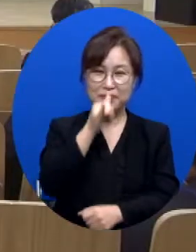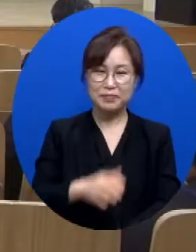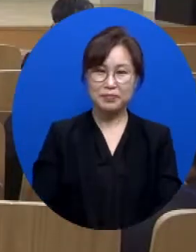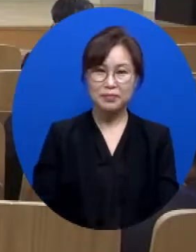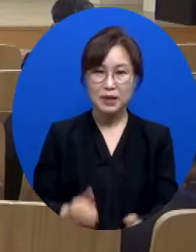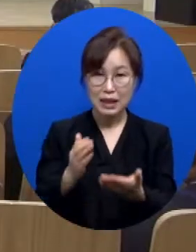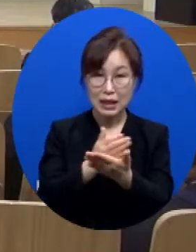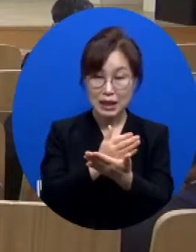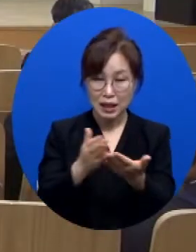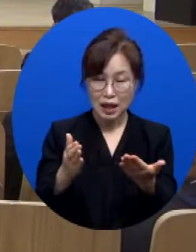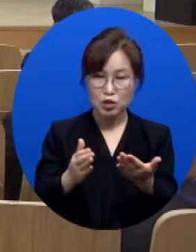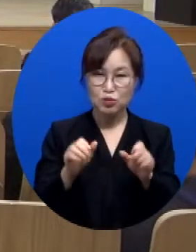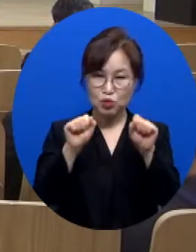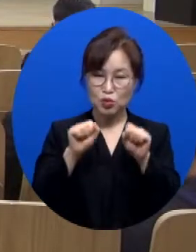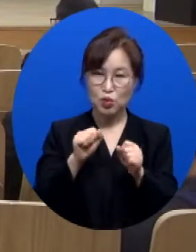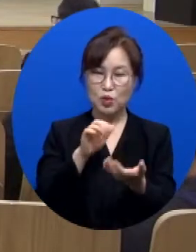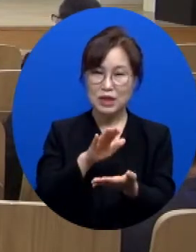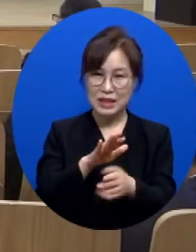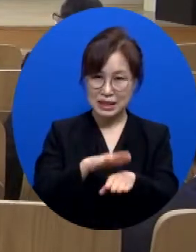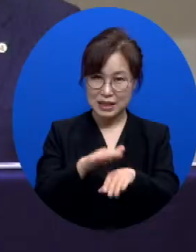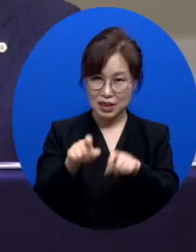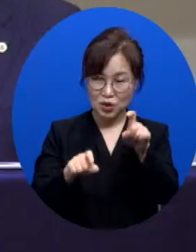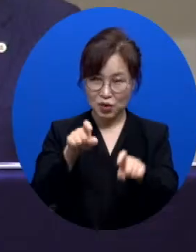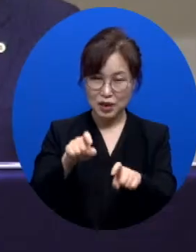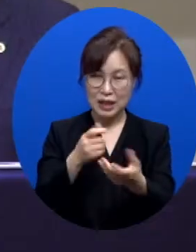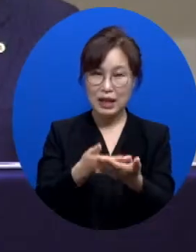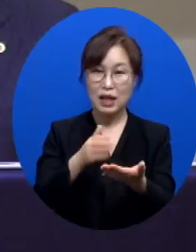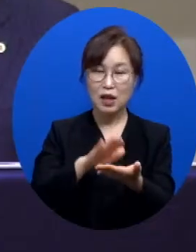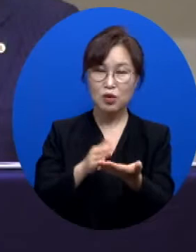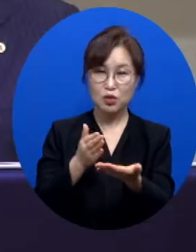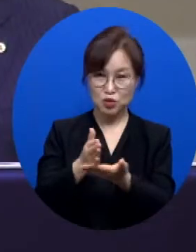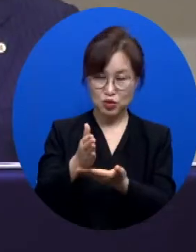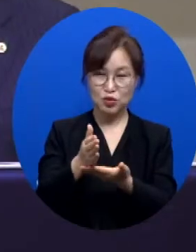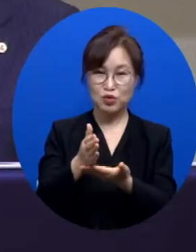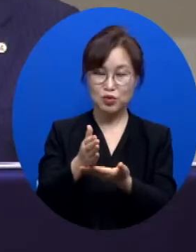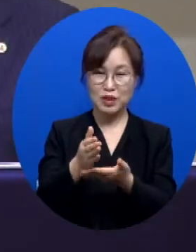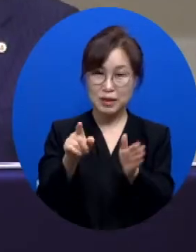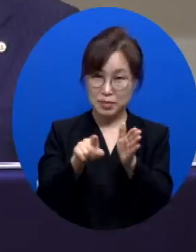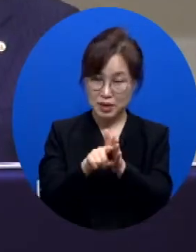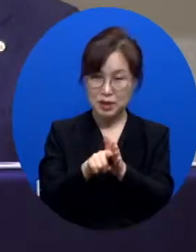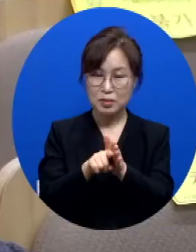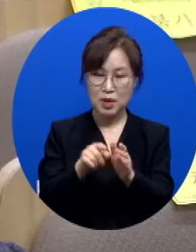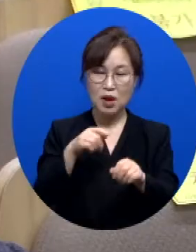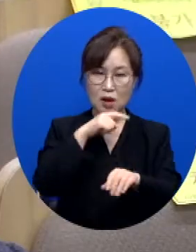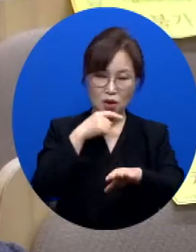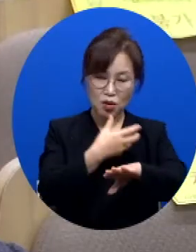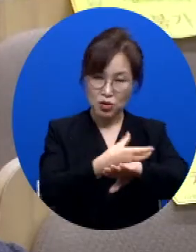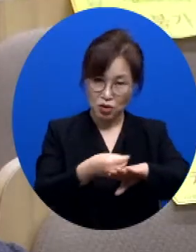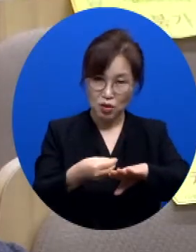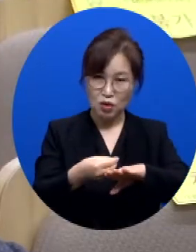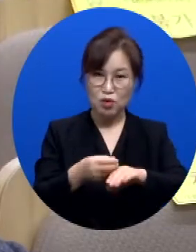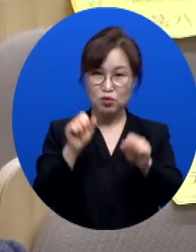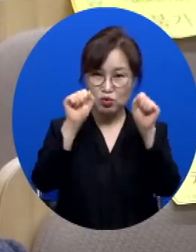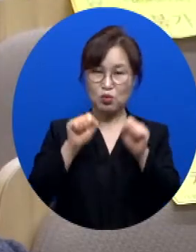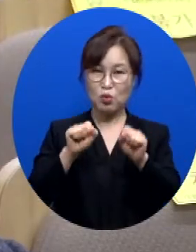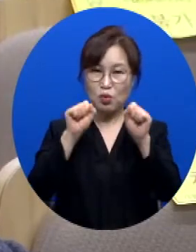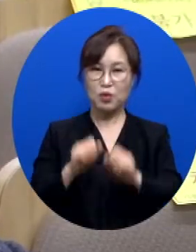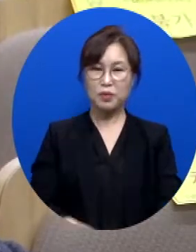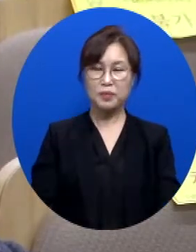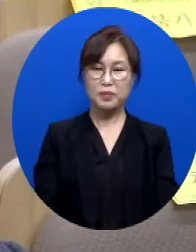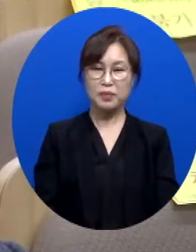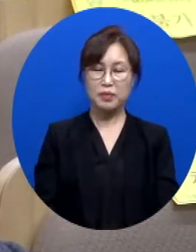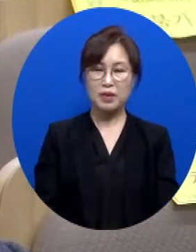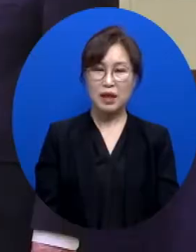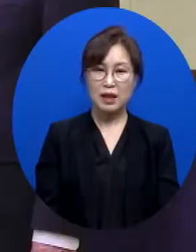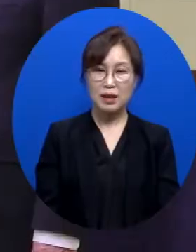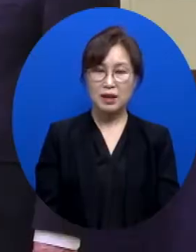나눔 운동의 실천을 강조하는 개혁주의 생명신학의 근간을 둔 성 교수의 헌혈 운동. 성 교수는 개혁주의